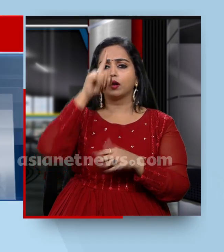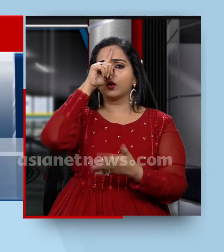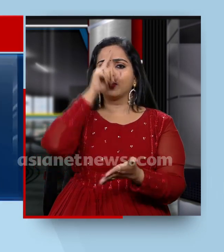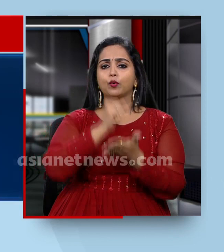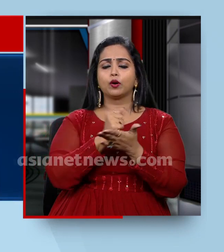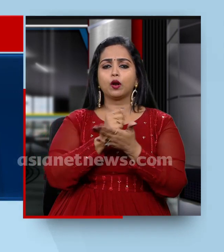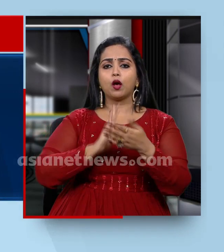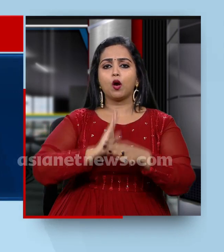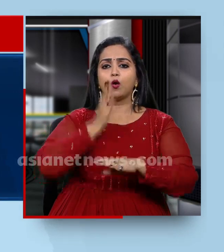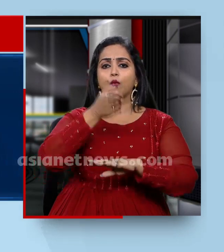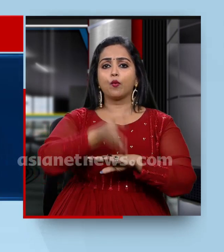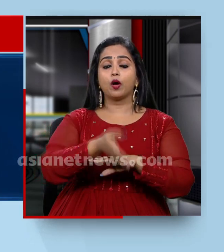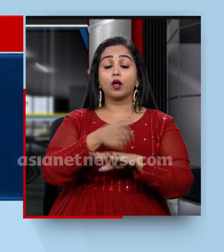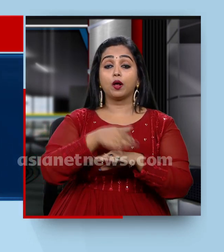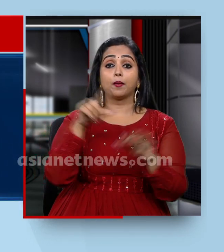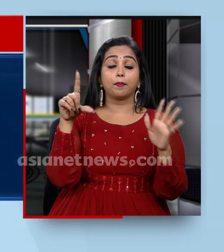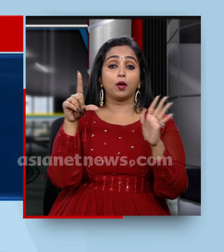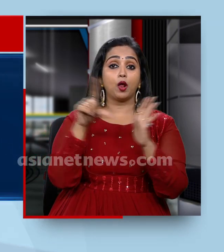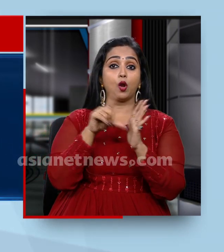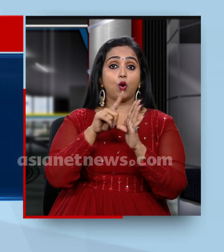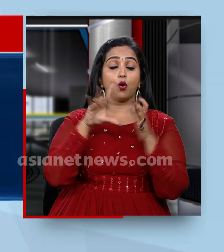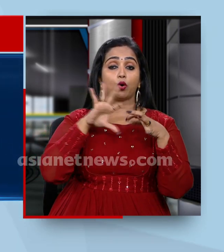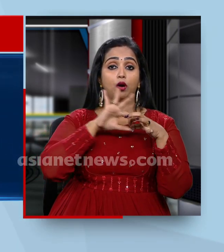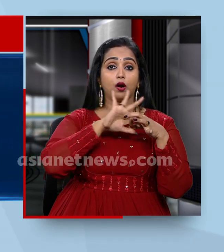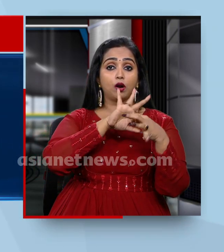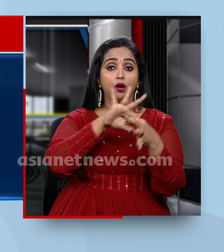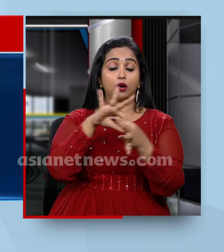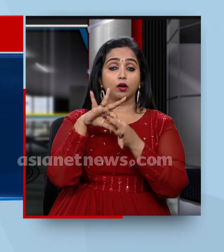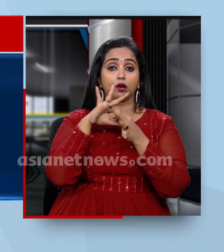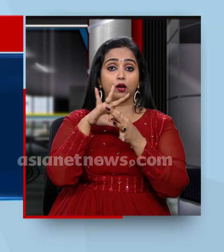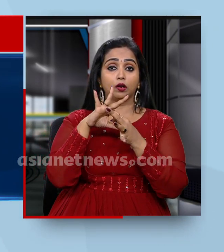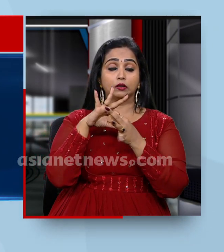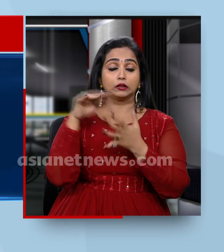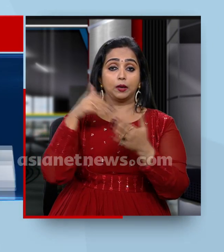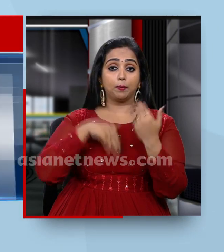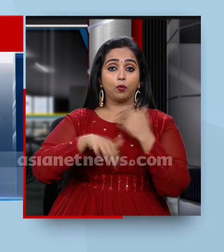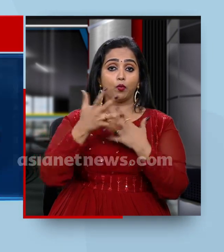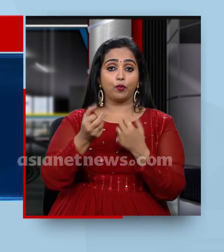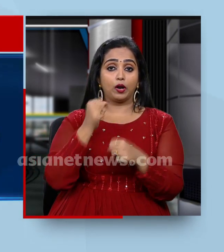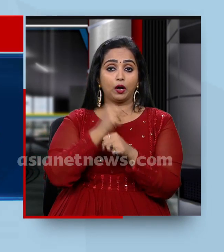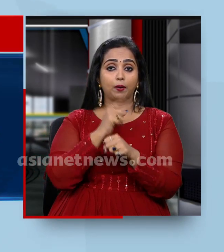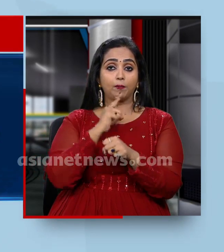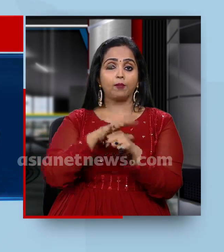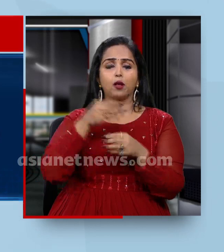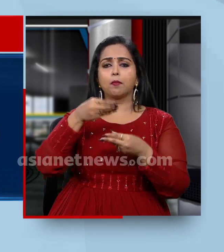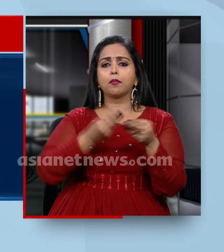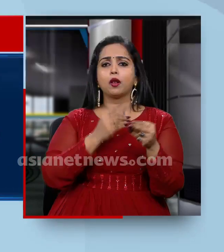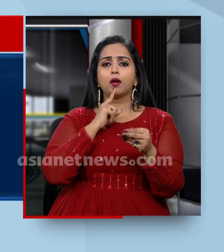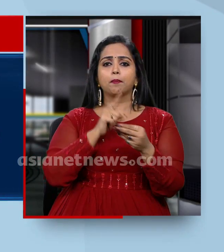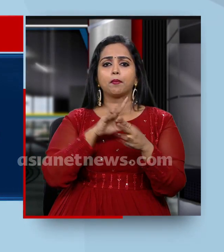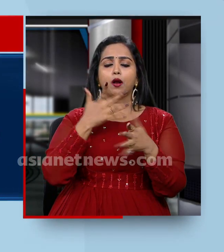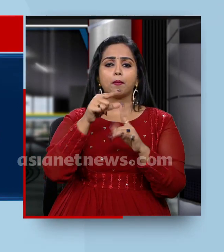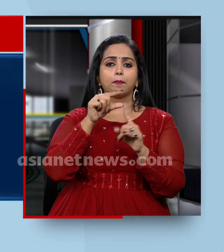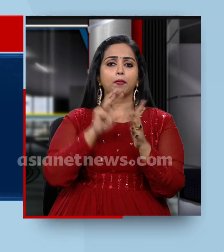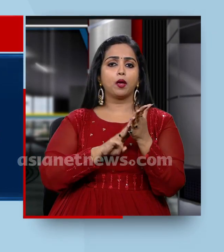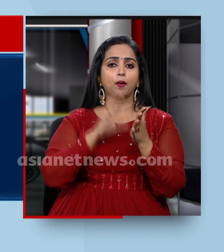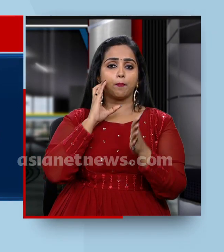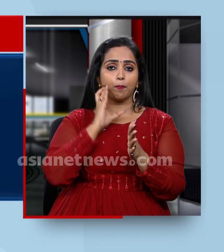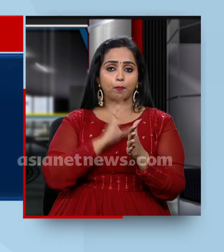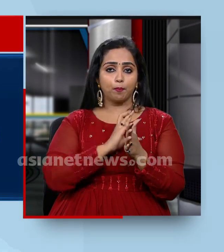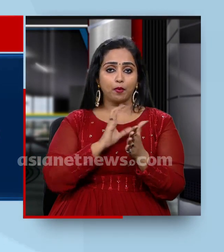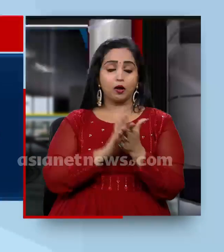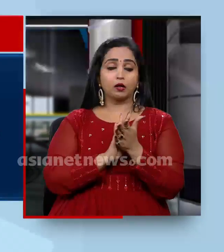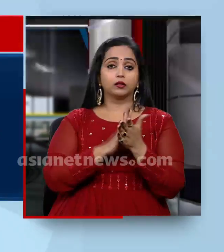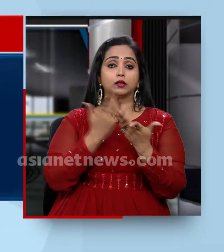ഇപ്പോൾ നിയമനിർമ്മാണം സർക്കാർ നടത്തുന്നത്. ഇപ്പോഴത്തെ ബില്ലിൽ പറയുന്നത് പ്രധാനമന്ത്രിയും നിയമമന്ത്രിയും ഒപ്പം ലോക്സഭയിലെ പ്രതിപക്ഷ നേതാവും,